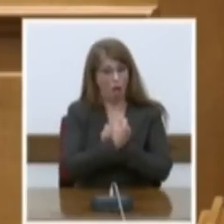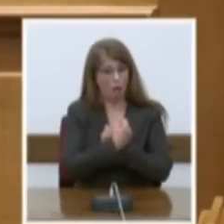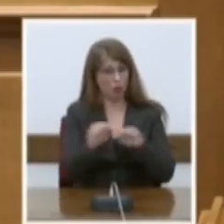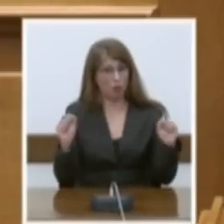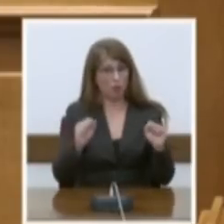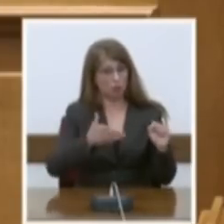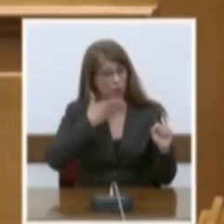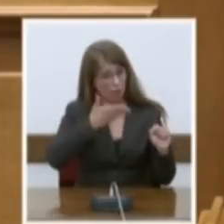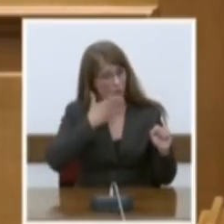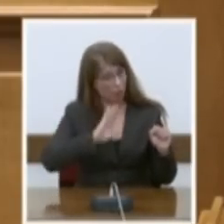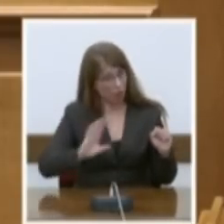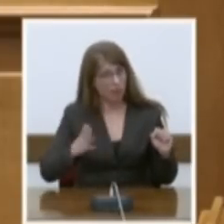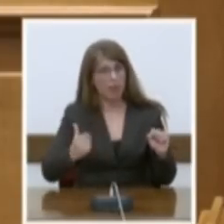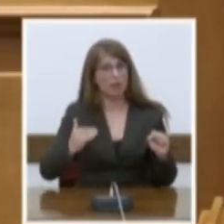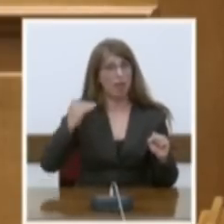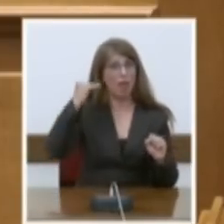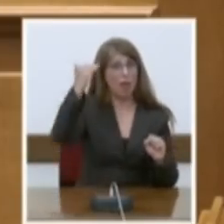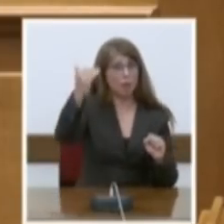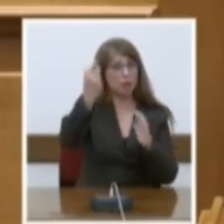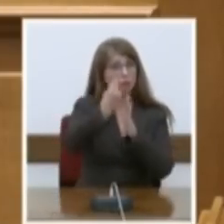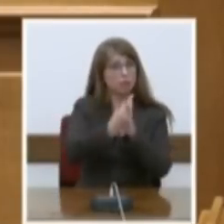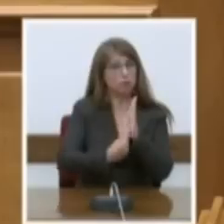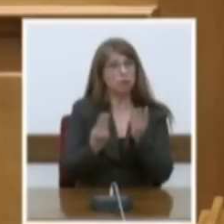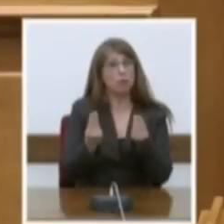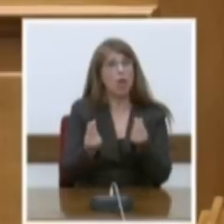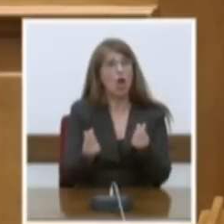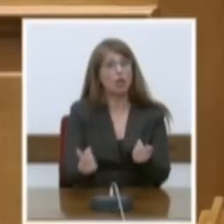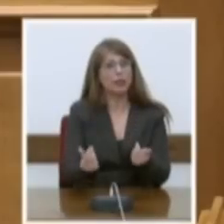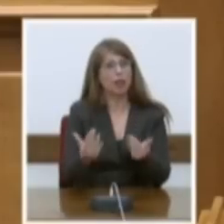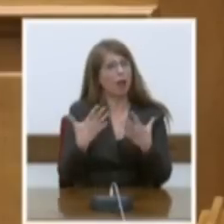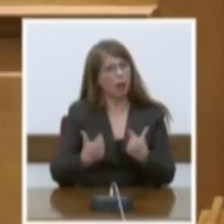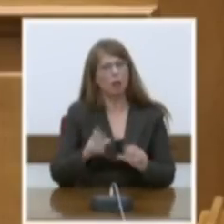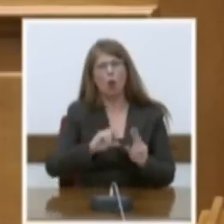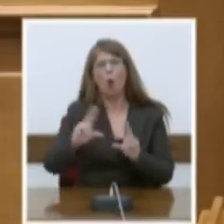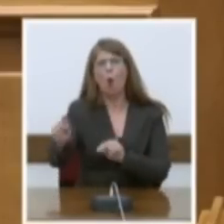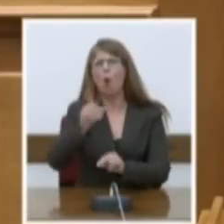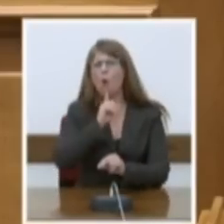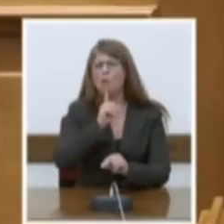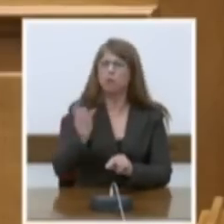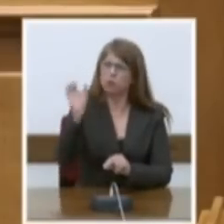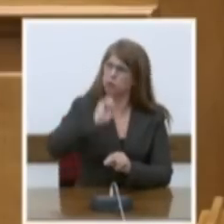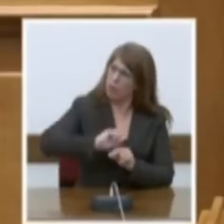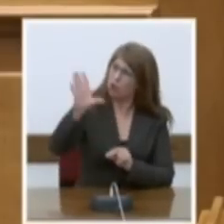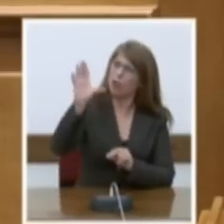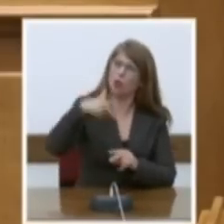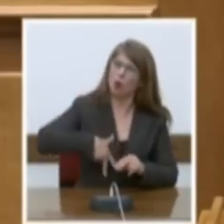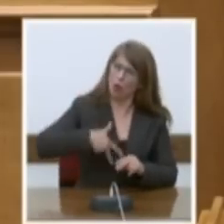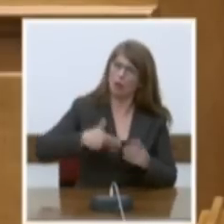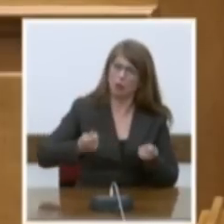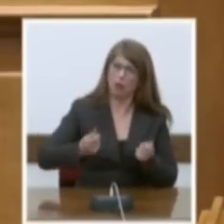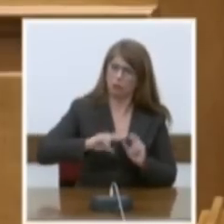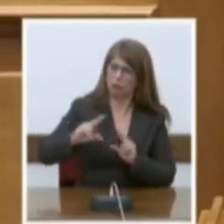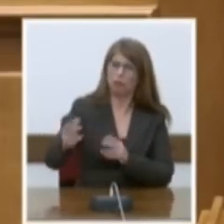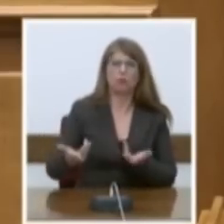λογοδοσία και τα υψηλά στάνταρ που πρέπει να πληρούνται όπως και σε άλλες χώρες. Σε κάθε περίπτωση να